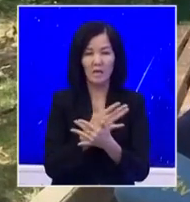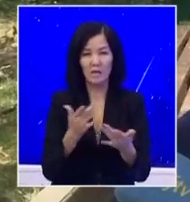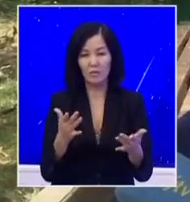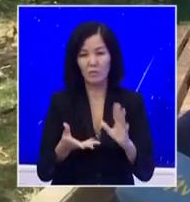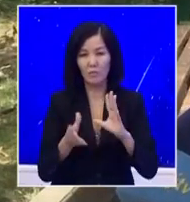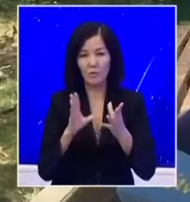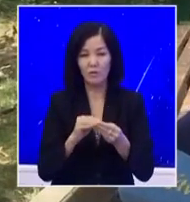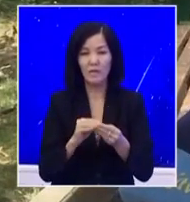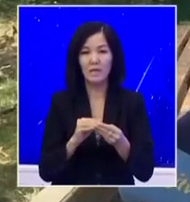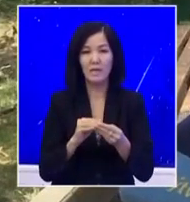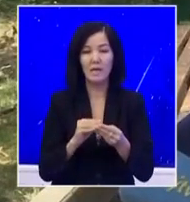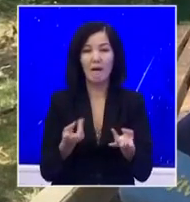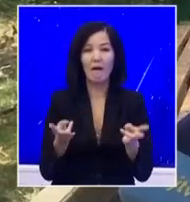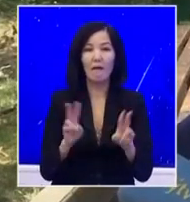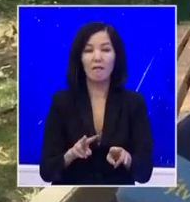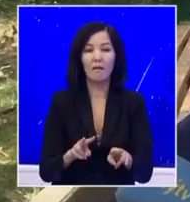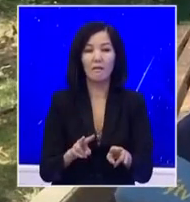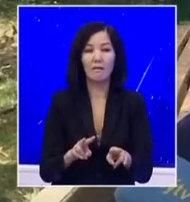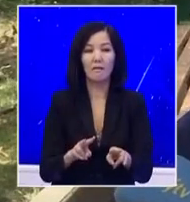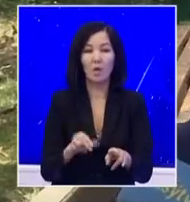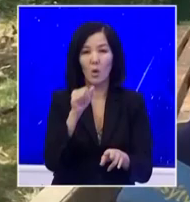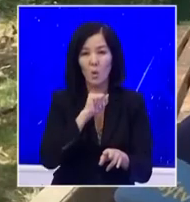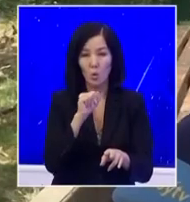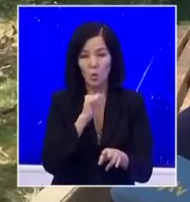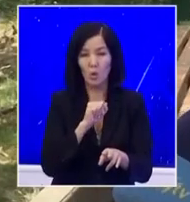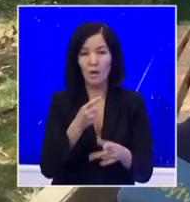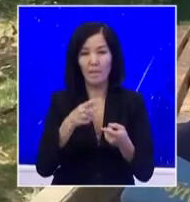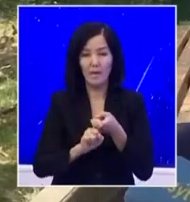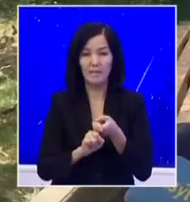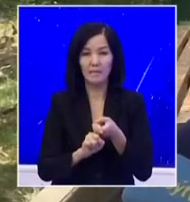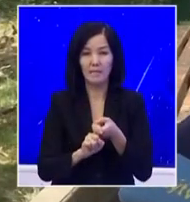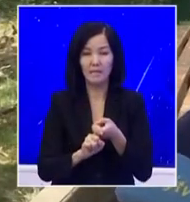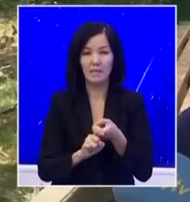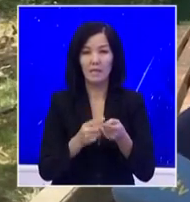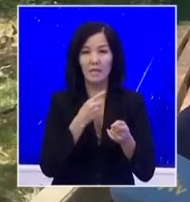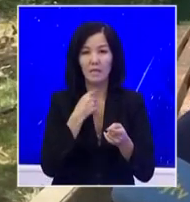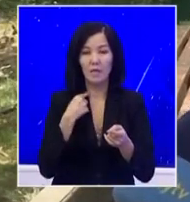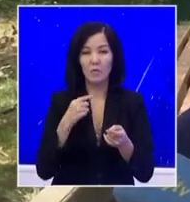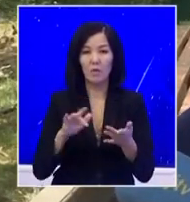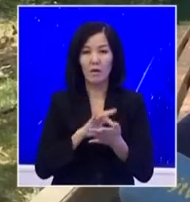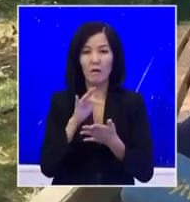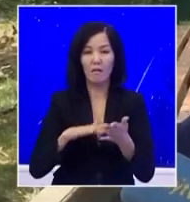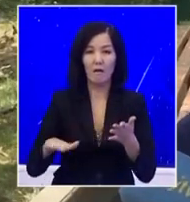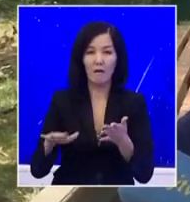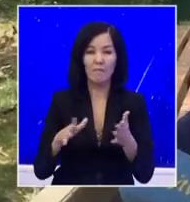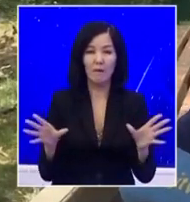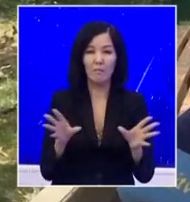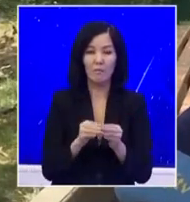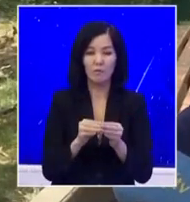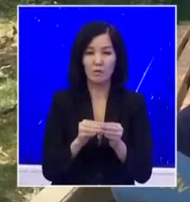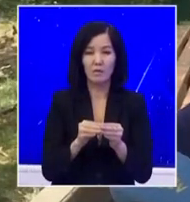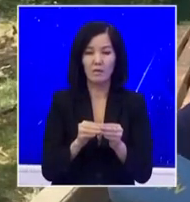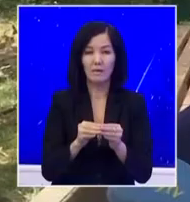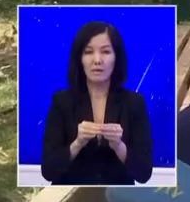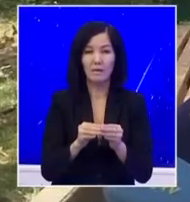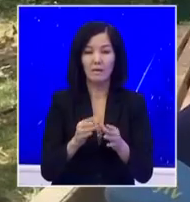бойынша қалған бәрі ол бізде ұрлық Талдықорған қала аймақ бойынша. Соған біздің қызметтік иттер